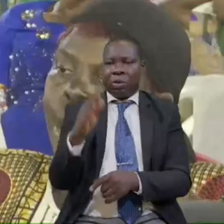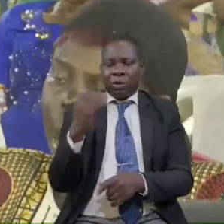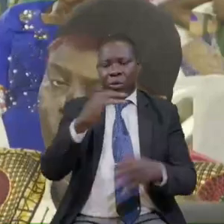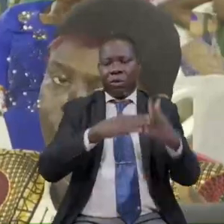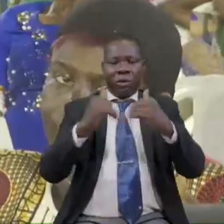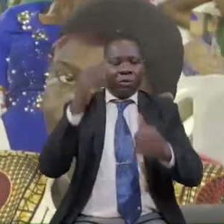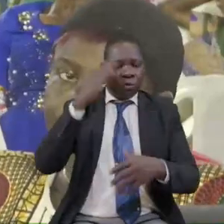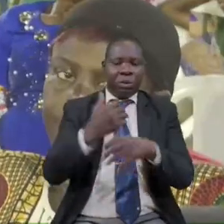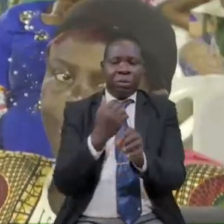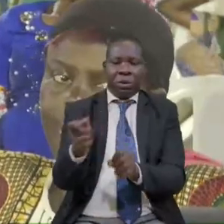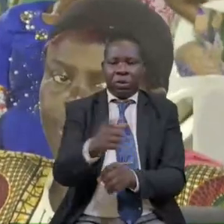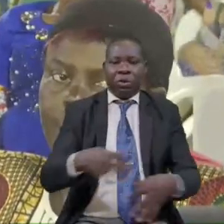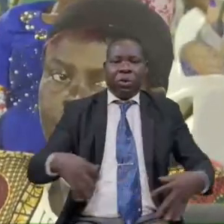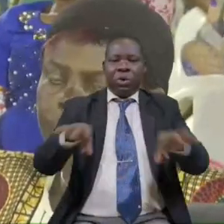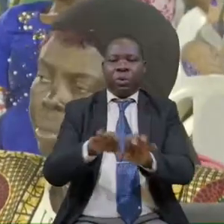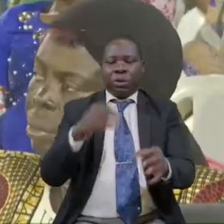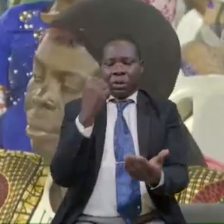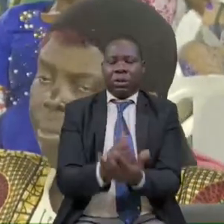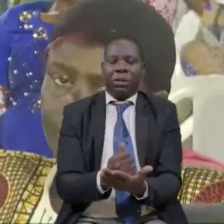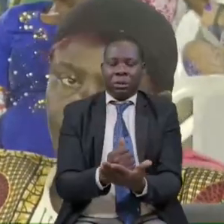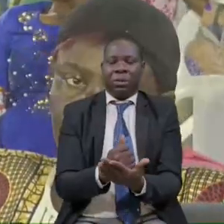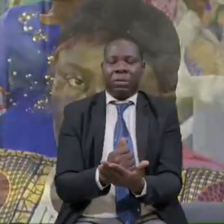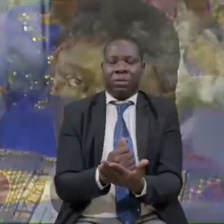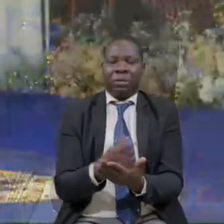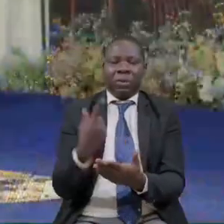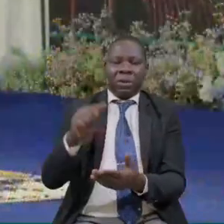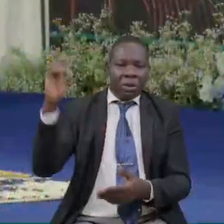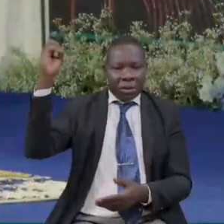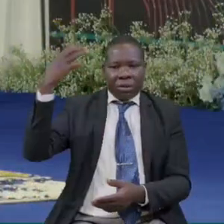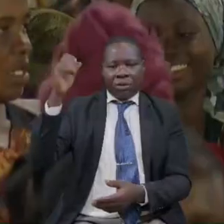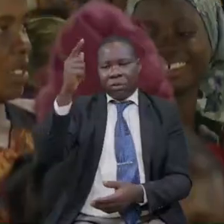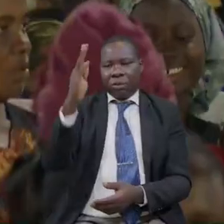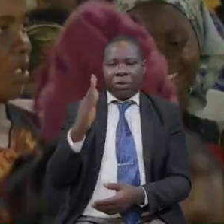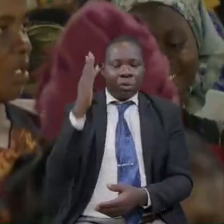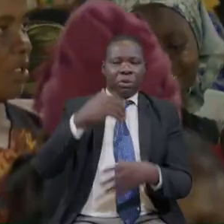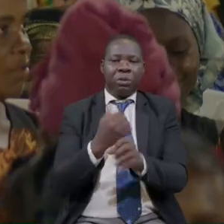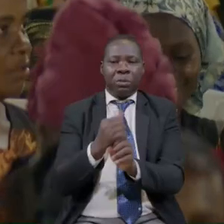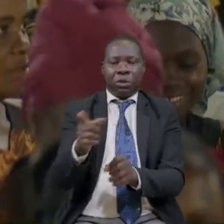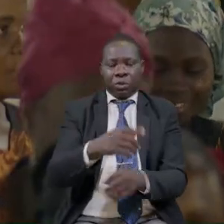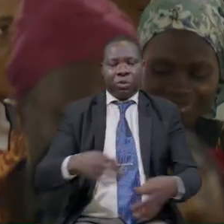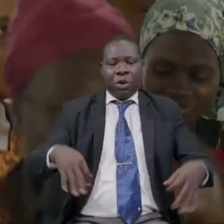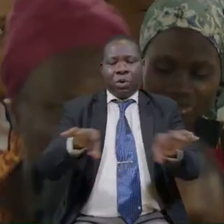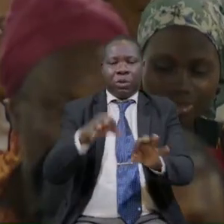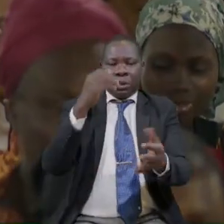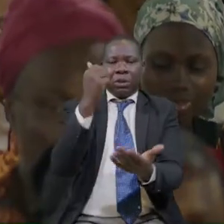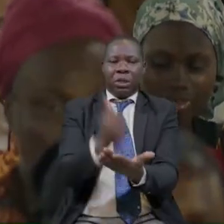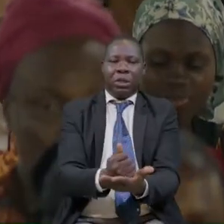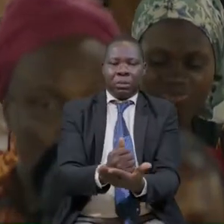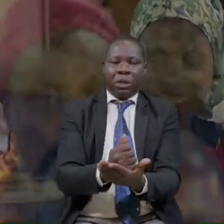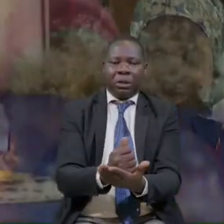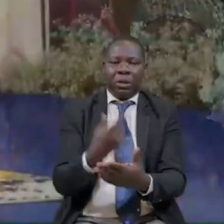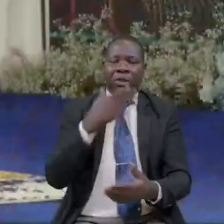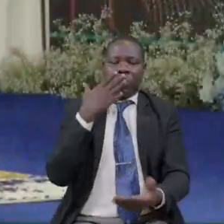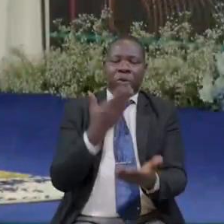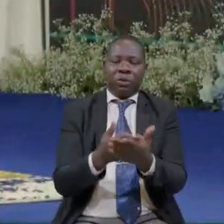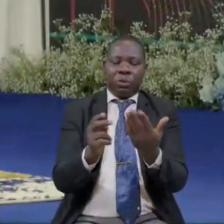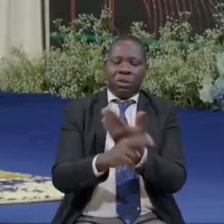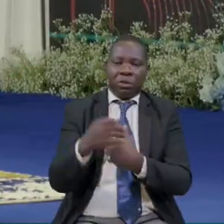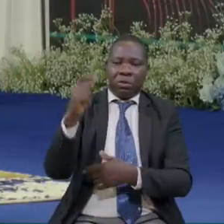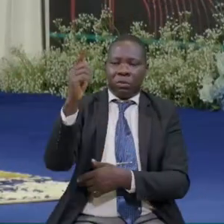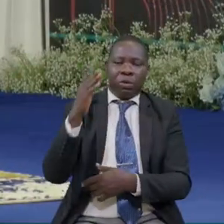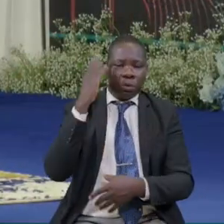rendra digne. La grâce de Dieu vous rendra digne. La bonté de Dieu